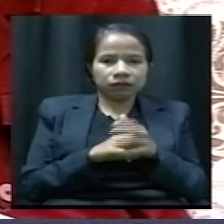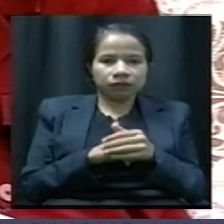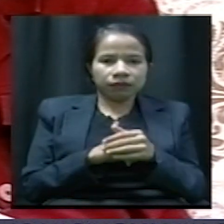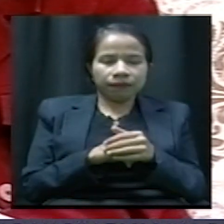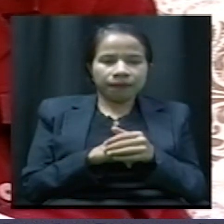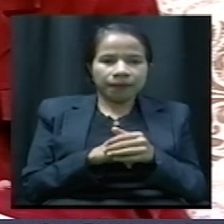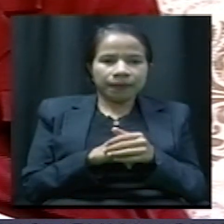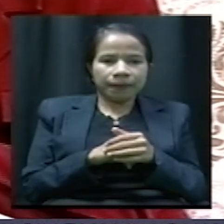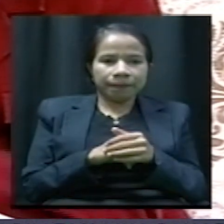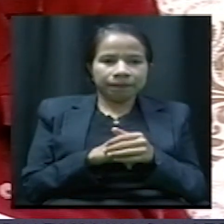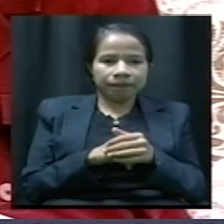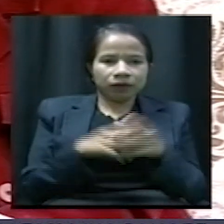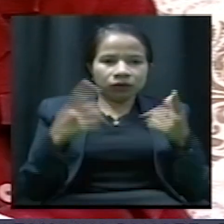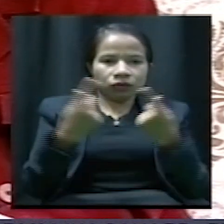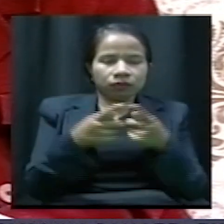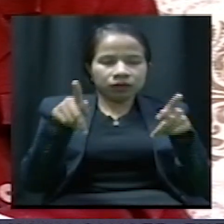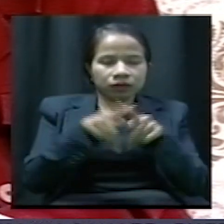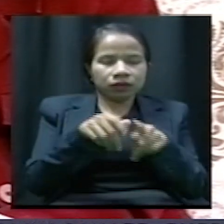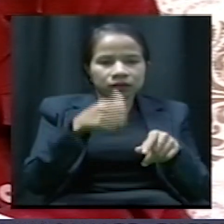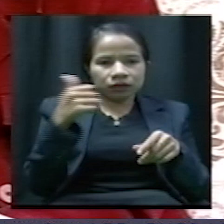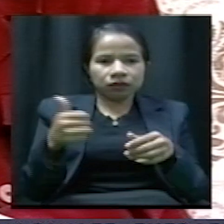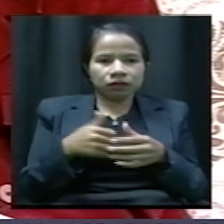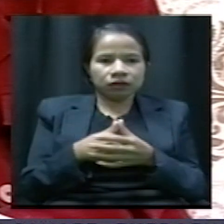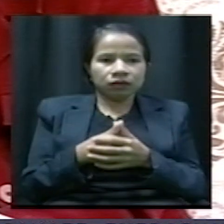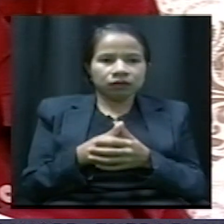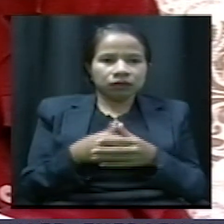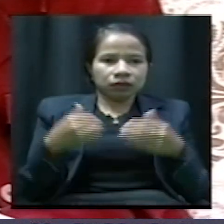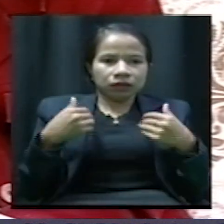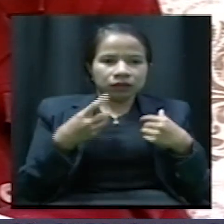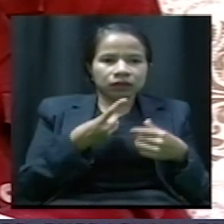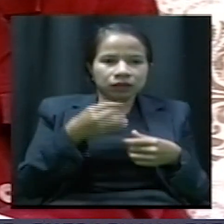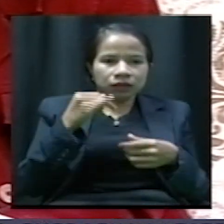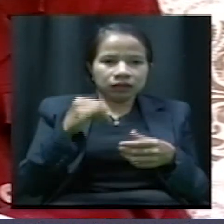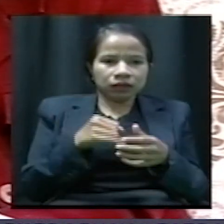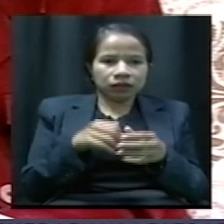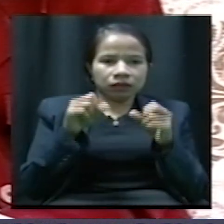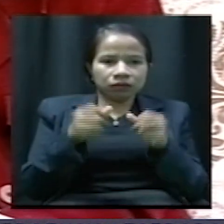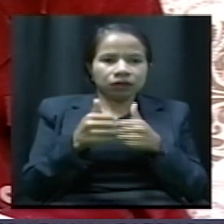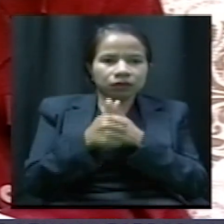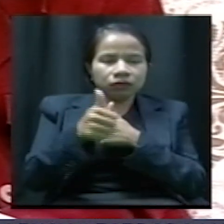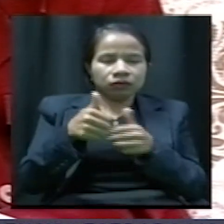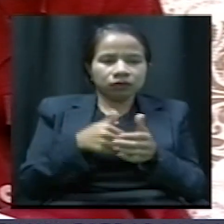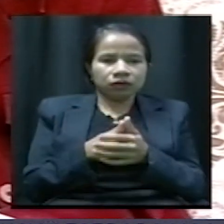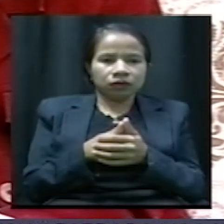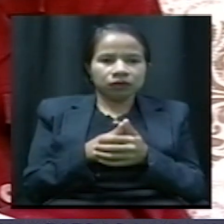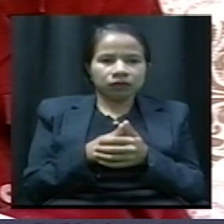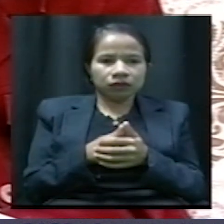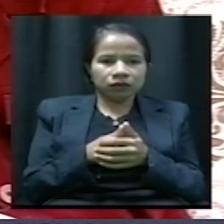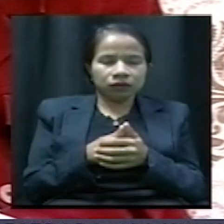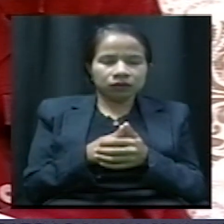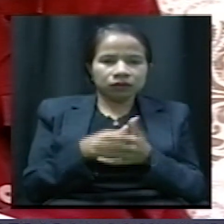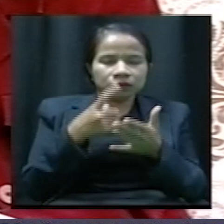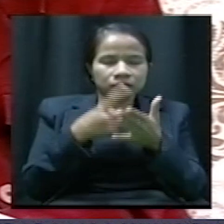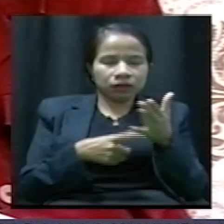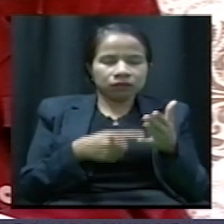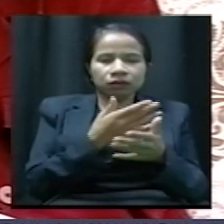ba kompanyia seluk iha dililarang ke Timor larang atune bele banati tuir fali buat hirak nebe ita